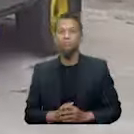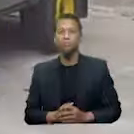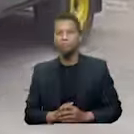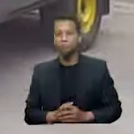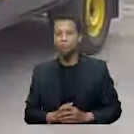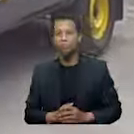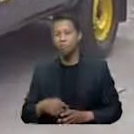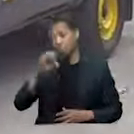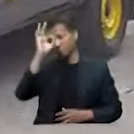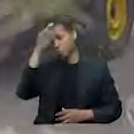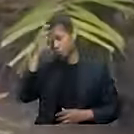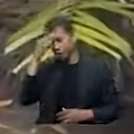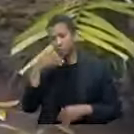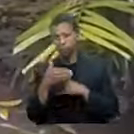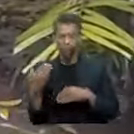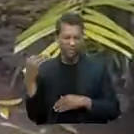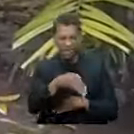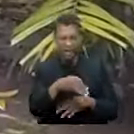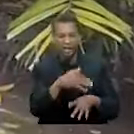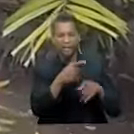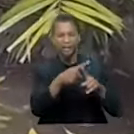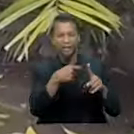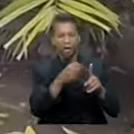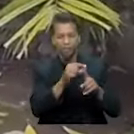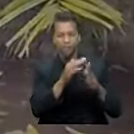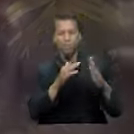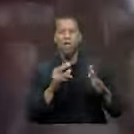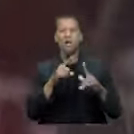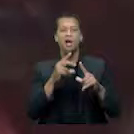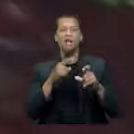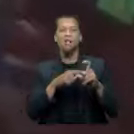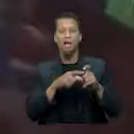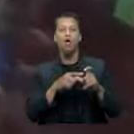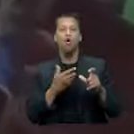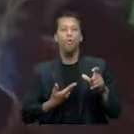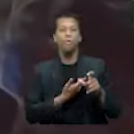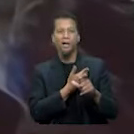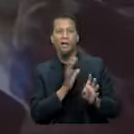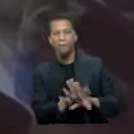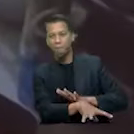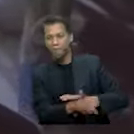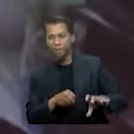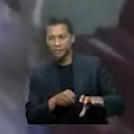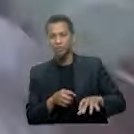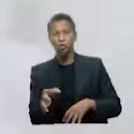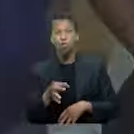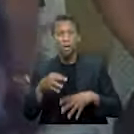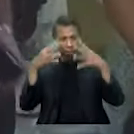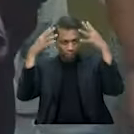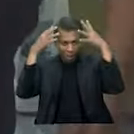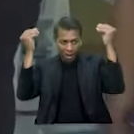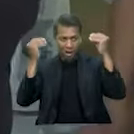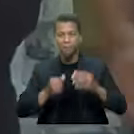Polisi melakukan olah TKP di rumah Rika yang menjadi korban perampokan di wilayah Jati, Kecamatan Padang Timur, Kota Padang.